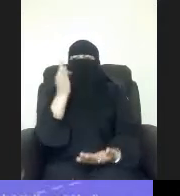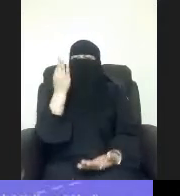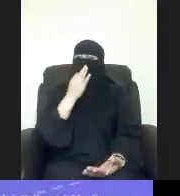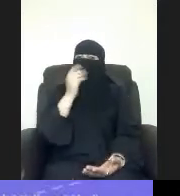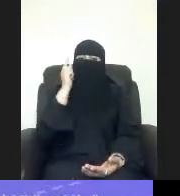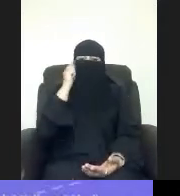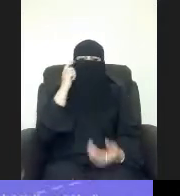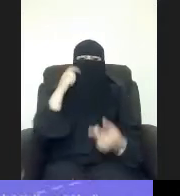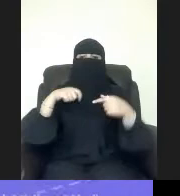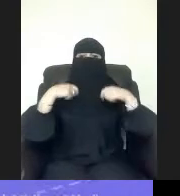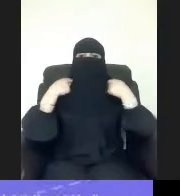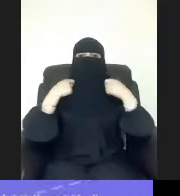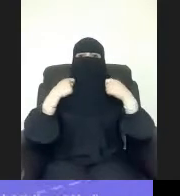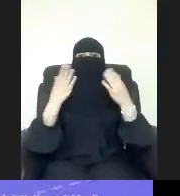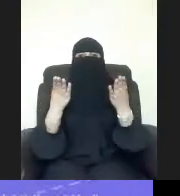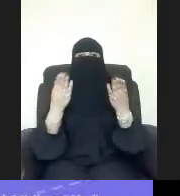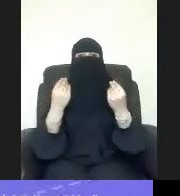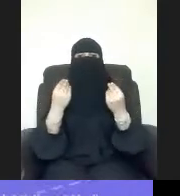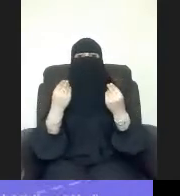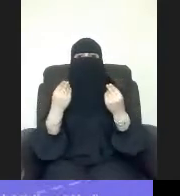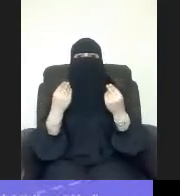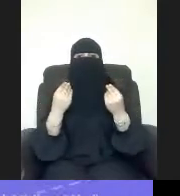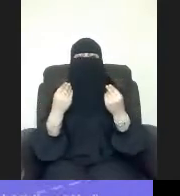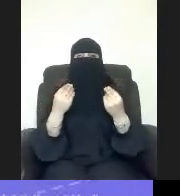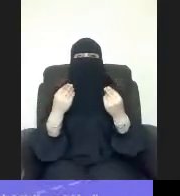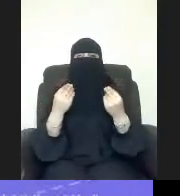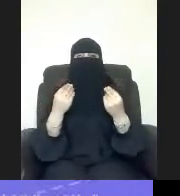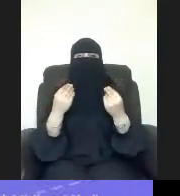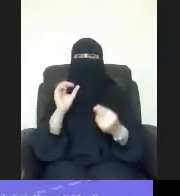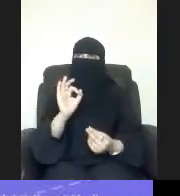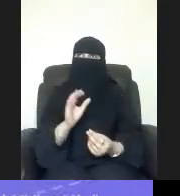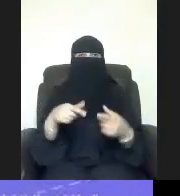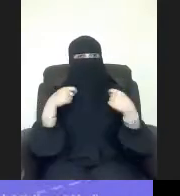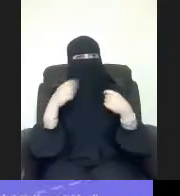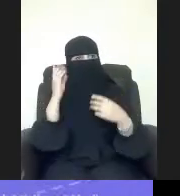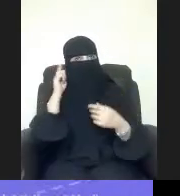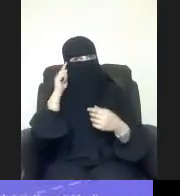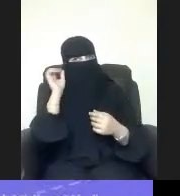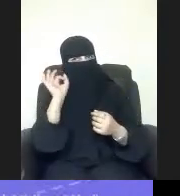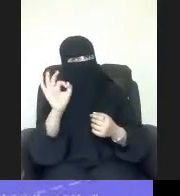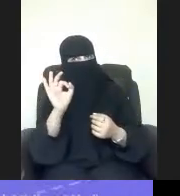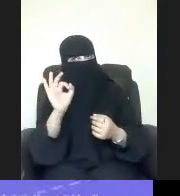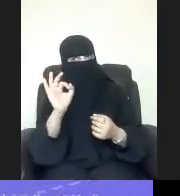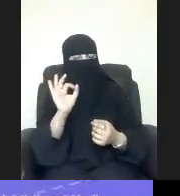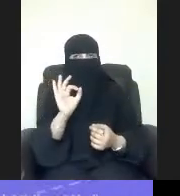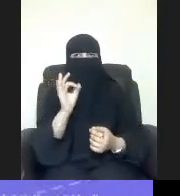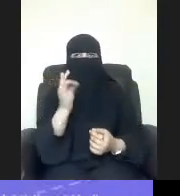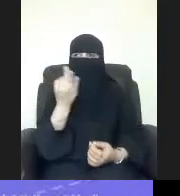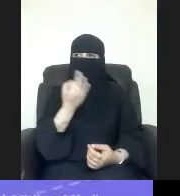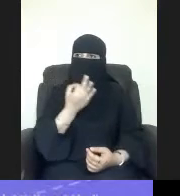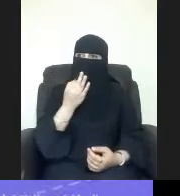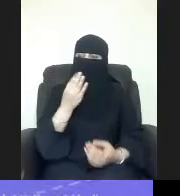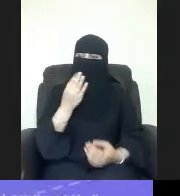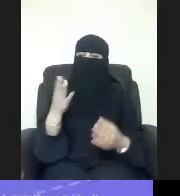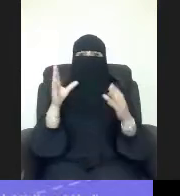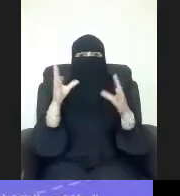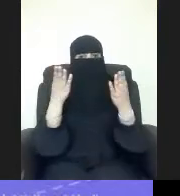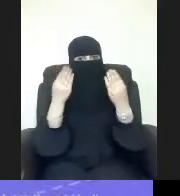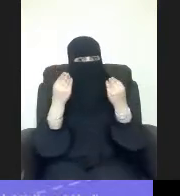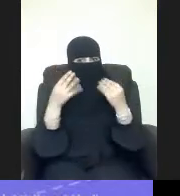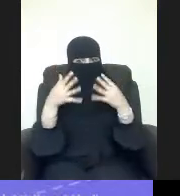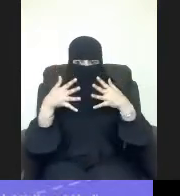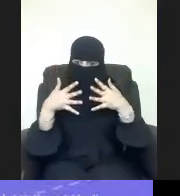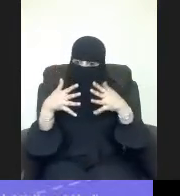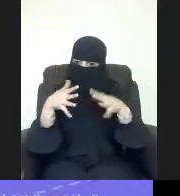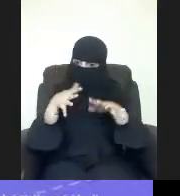يعني بإدارة معالي الدكتور حمد آل الشيخ وزيرها الحقيقة أكدوا على أن التعلم المدمج سيكون جزء